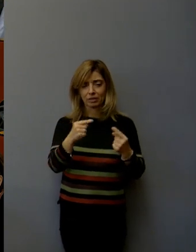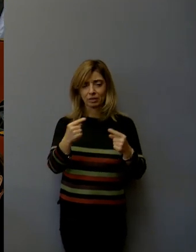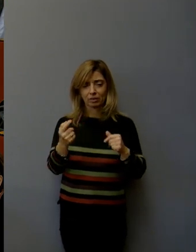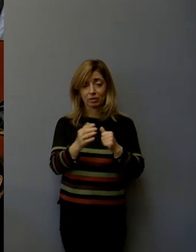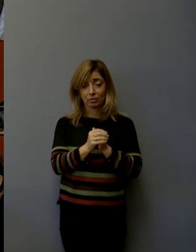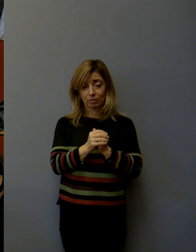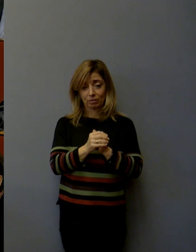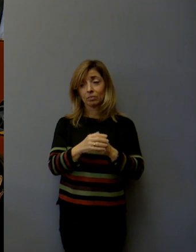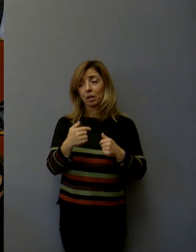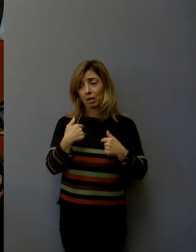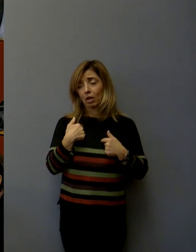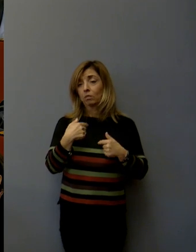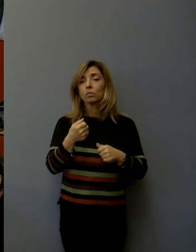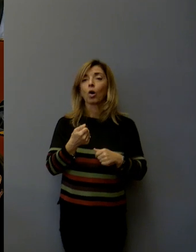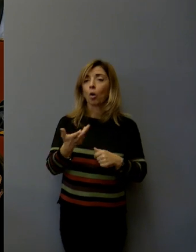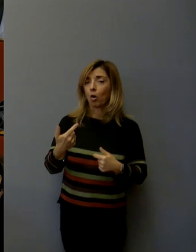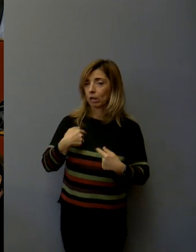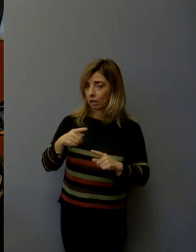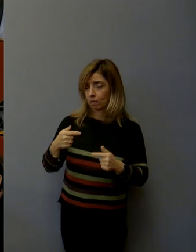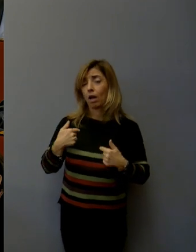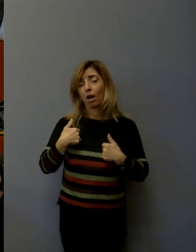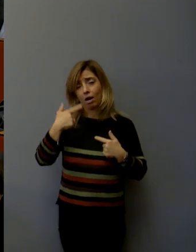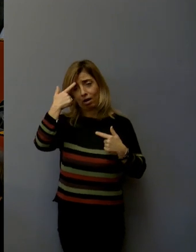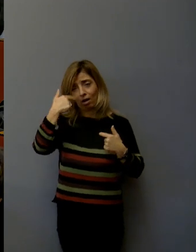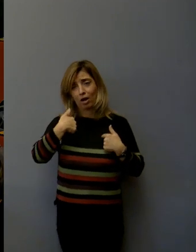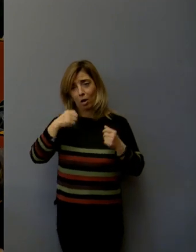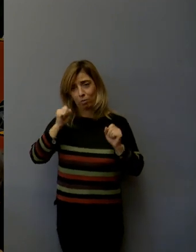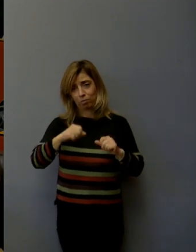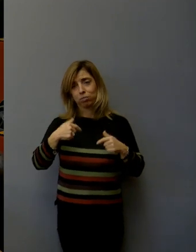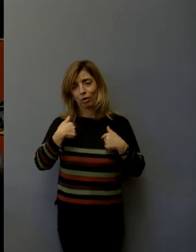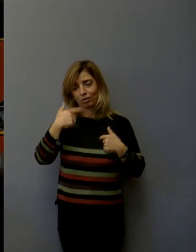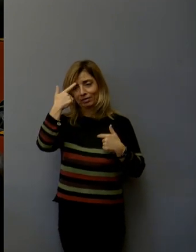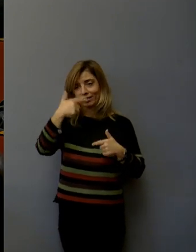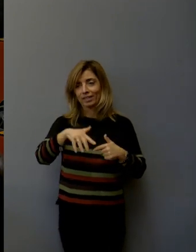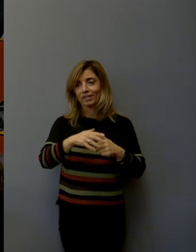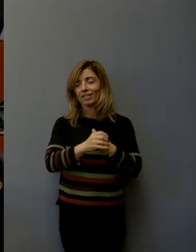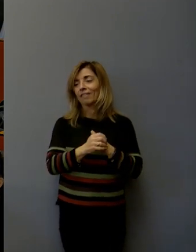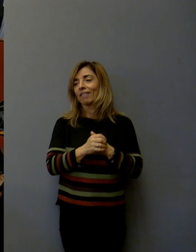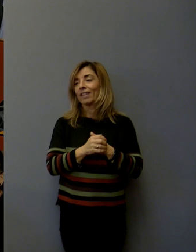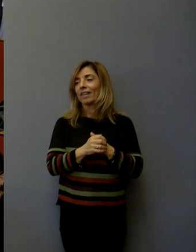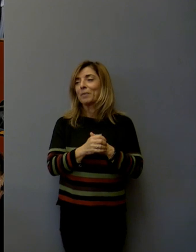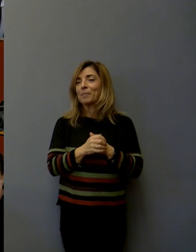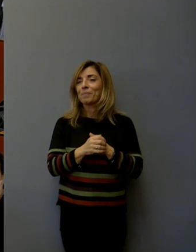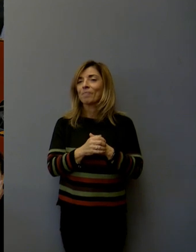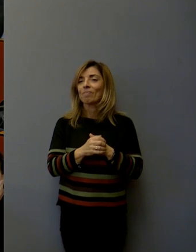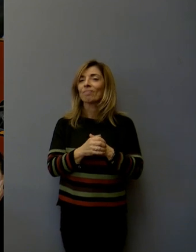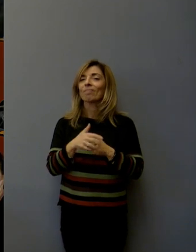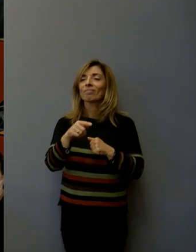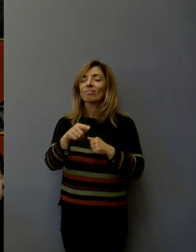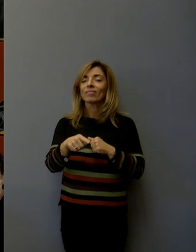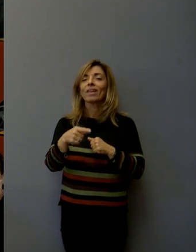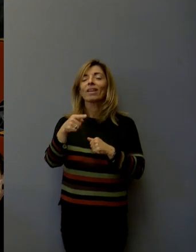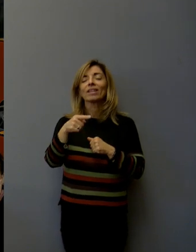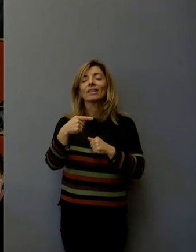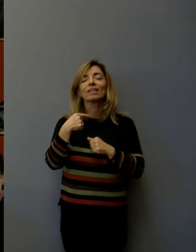non riesco a fare io lo so che sono veggente la discuto il fatto ha aperto una